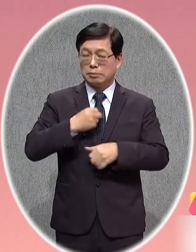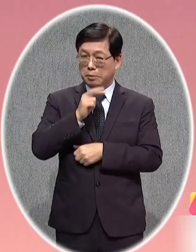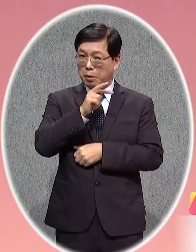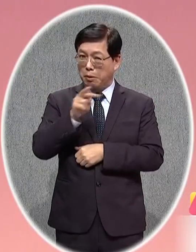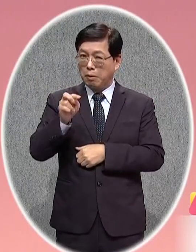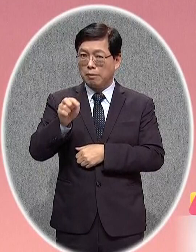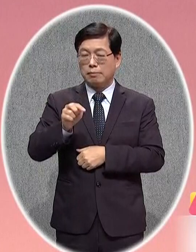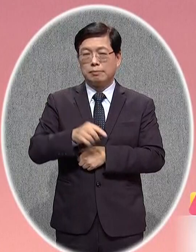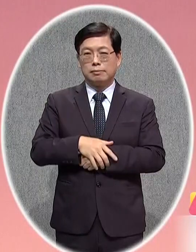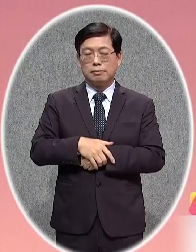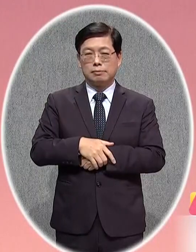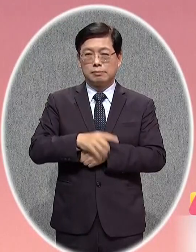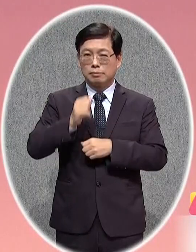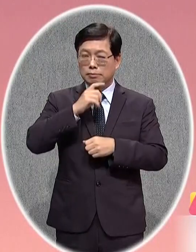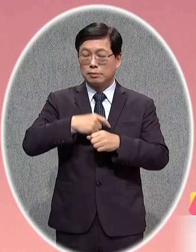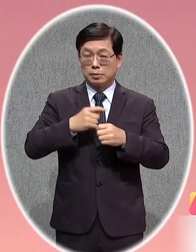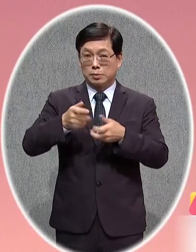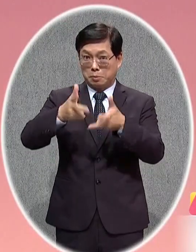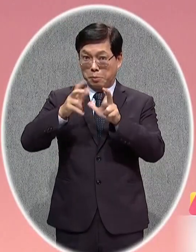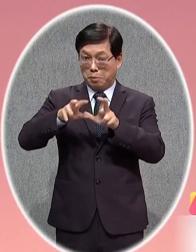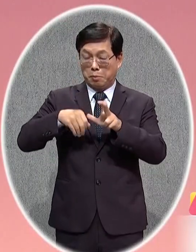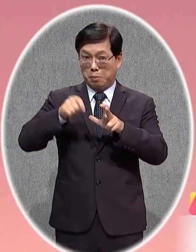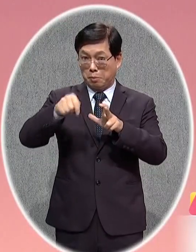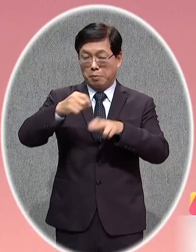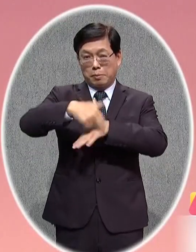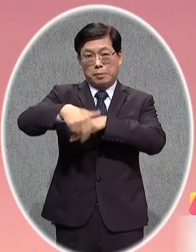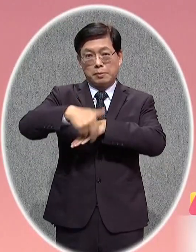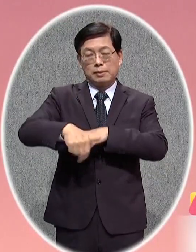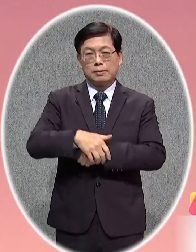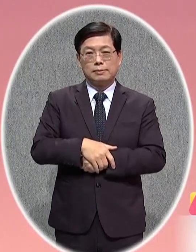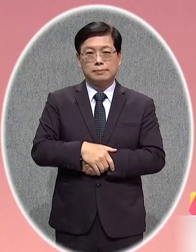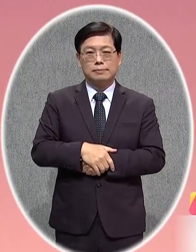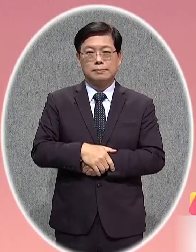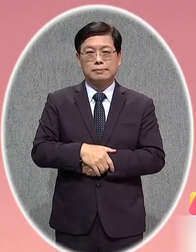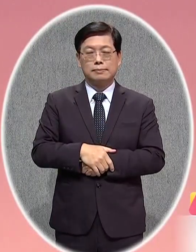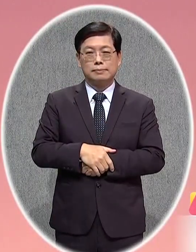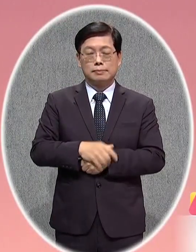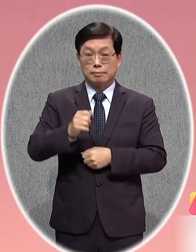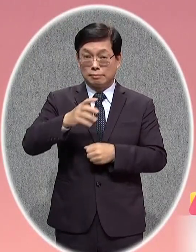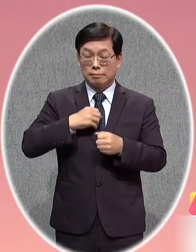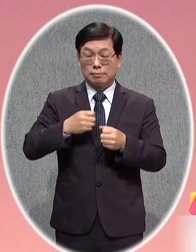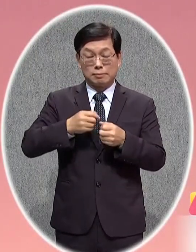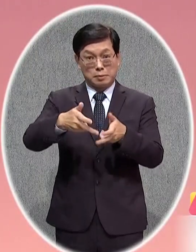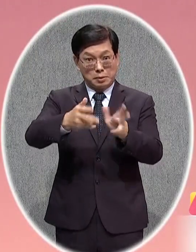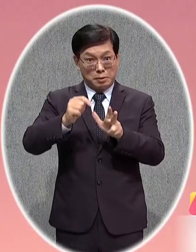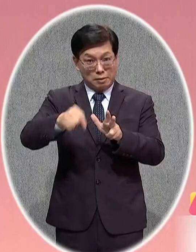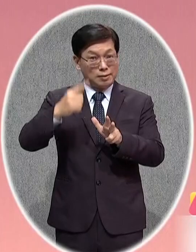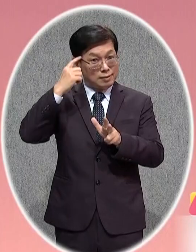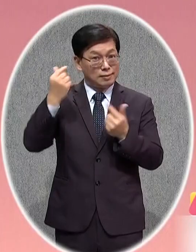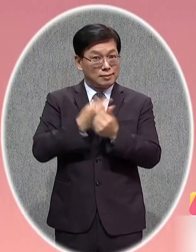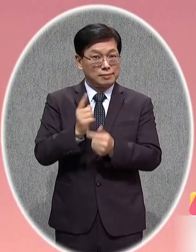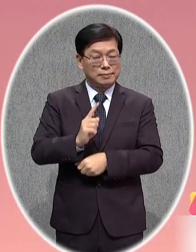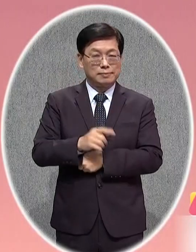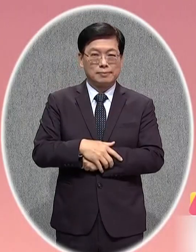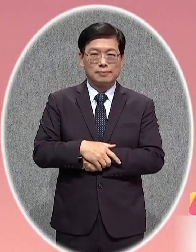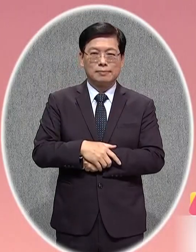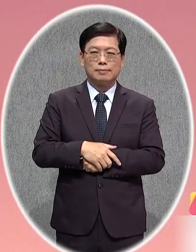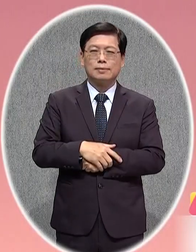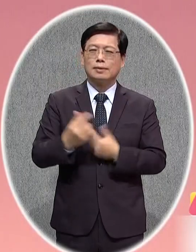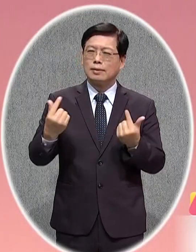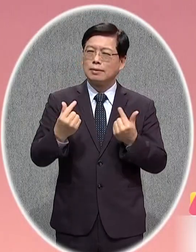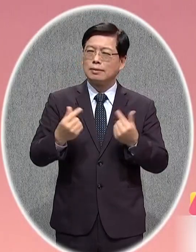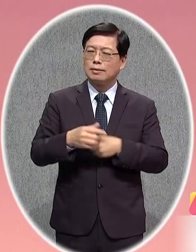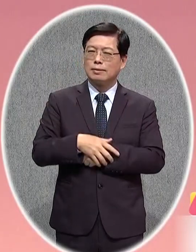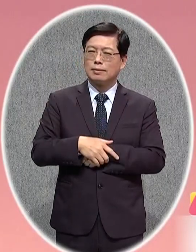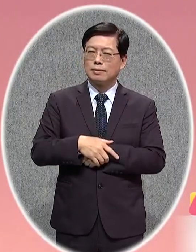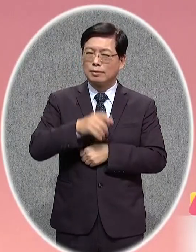在镂空栈桥的这个部分的设计，栈桥的意思很像我们在过坐